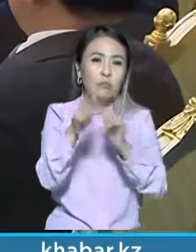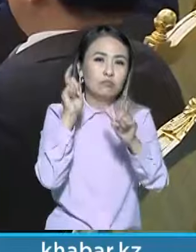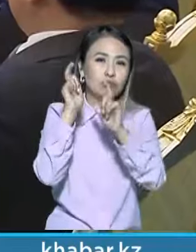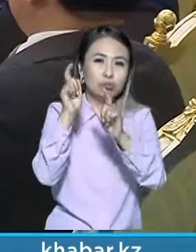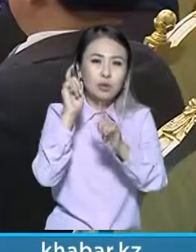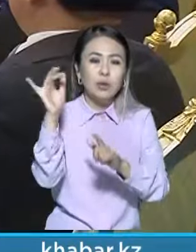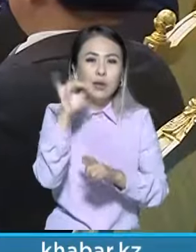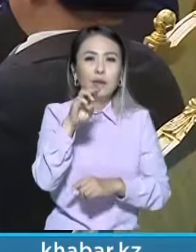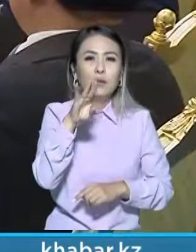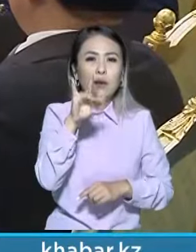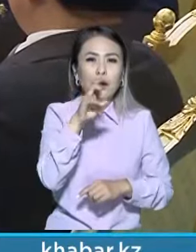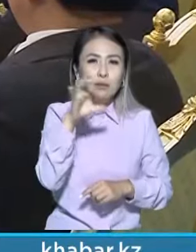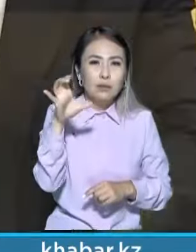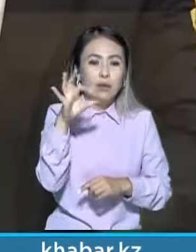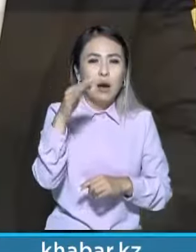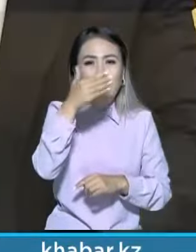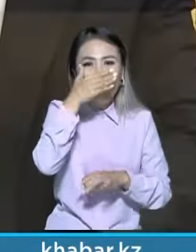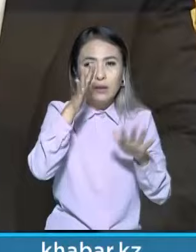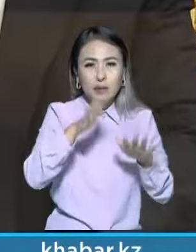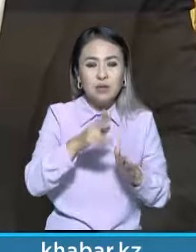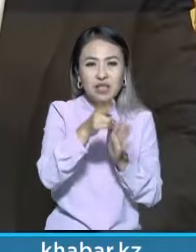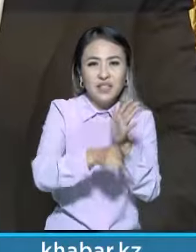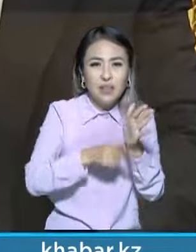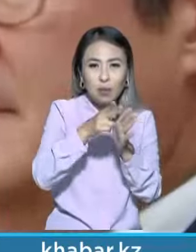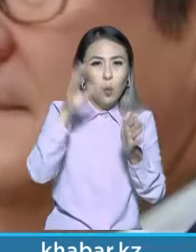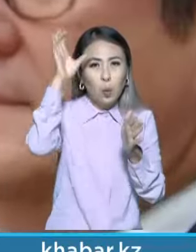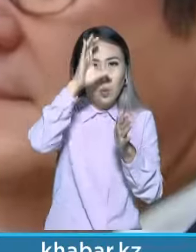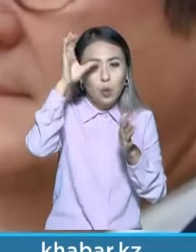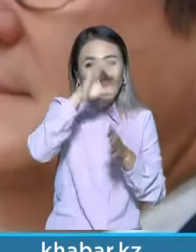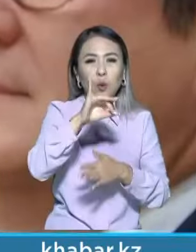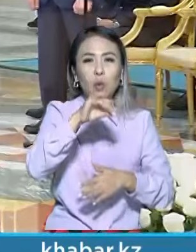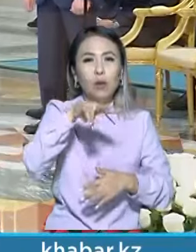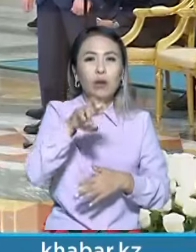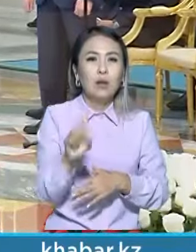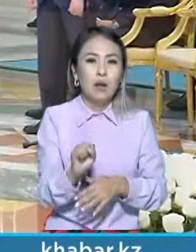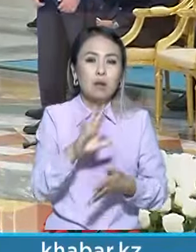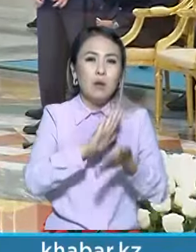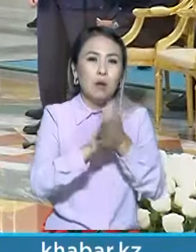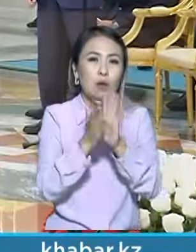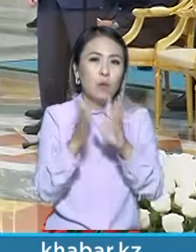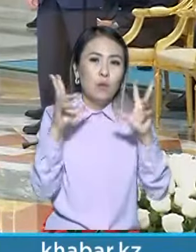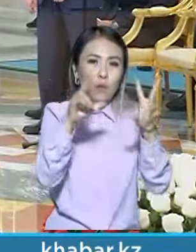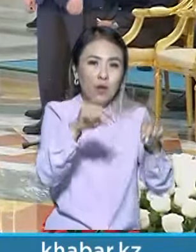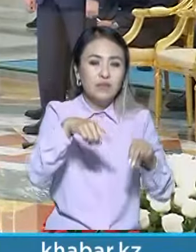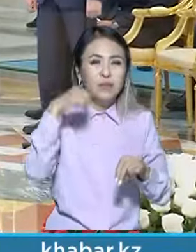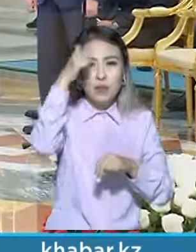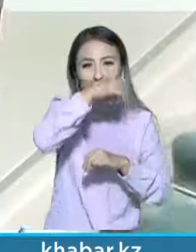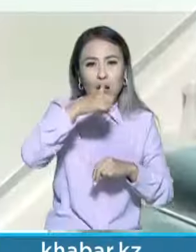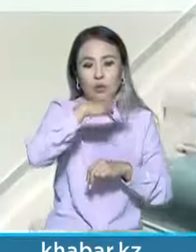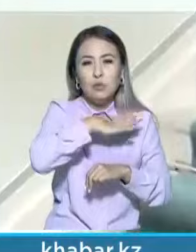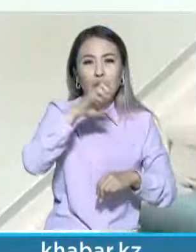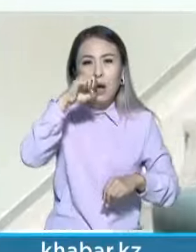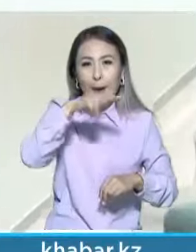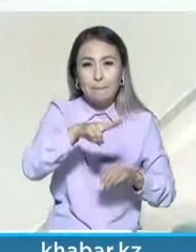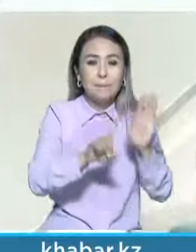және Трансауған бағытын дамыту бойынша Қазақстан темір жолы мен Өзбекстан темір юлдары арасындағы уағдаластықты жатқызамыз. Биыл сәуір айында Хива қаласында